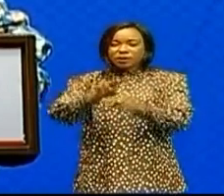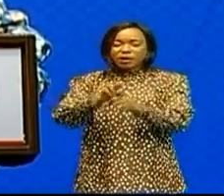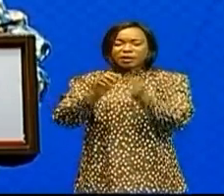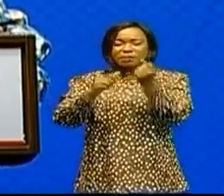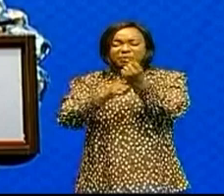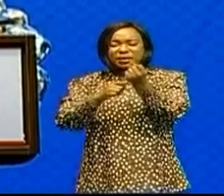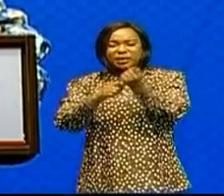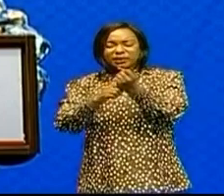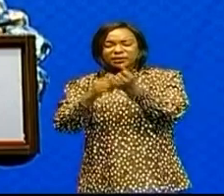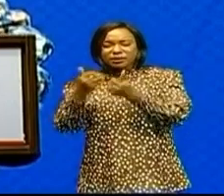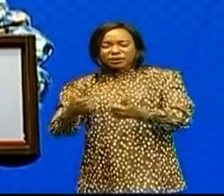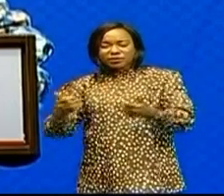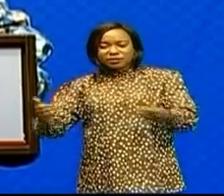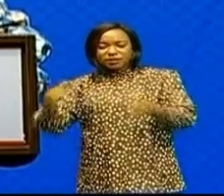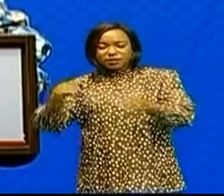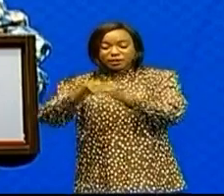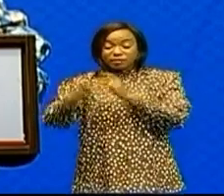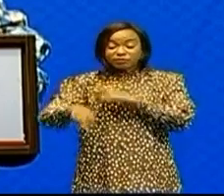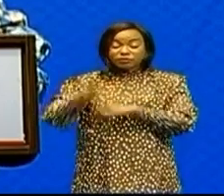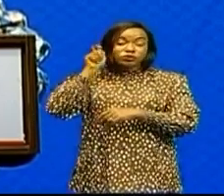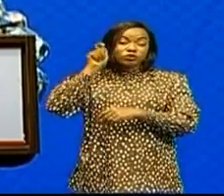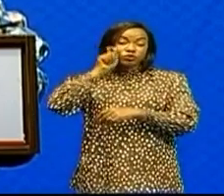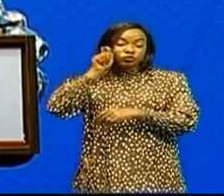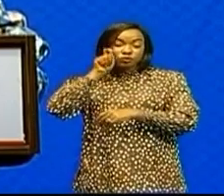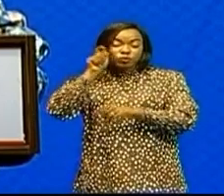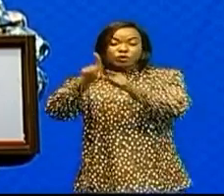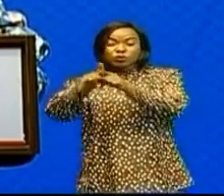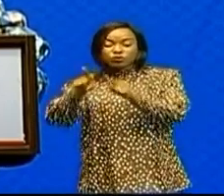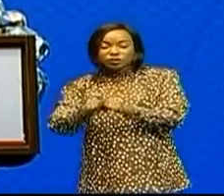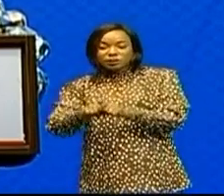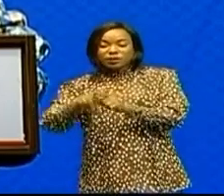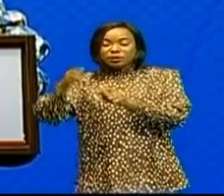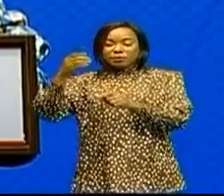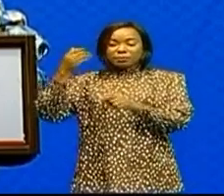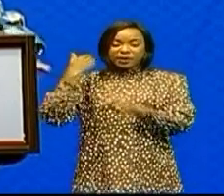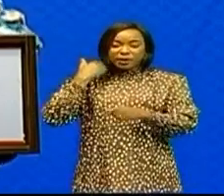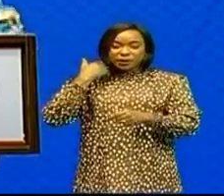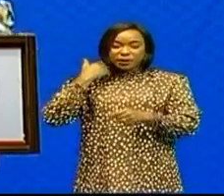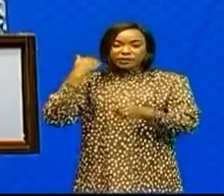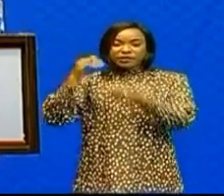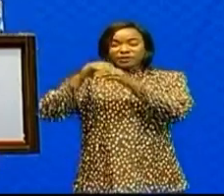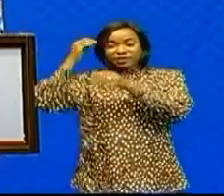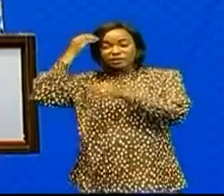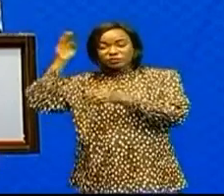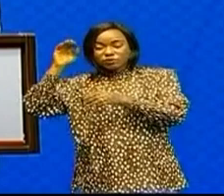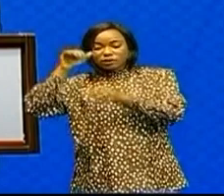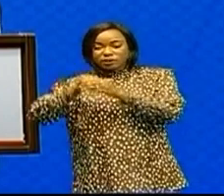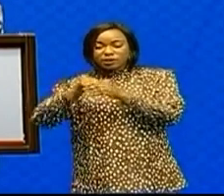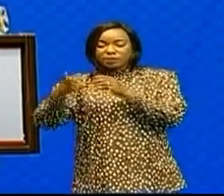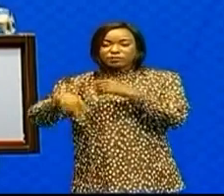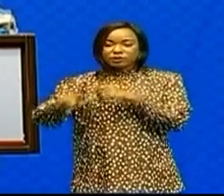dans la province de la Tchopo et des cas de la maladie à virus Ebola dans la province du Nord Kivu.